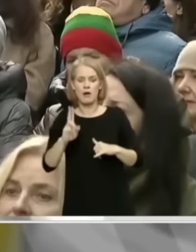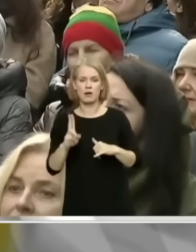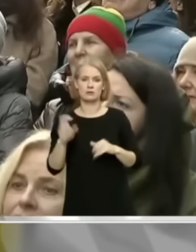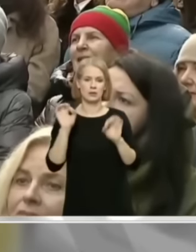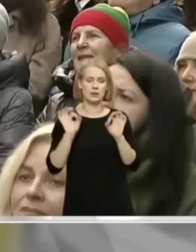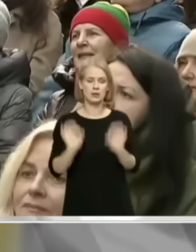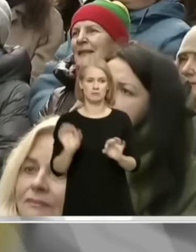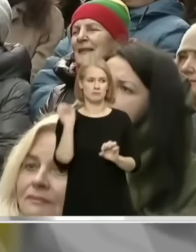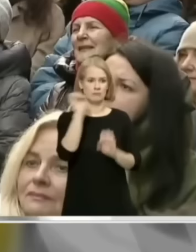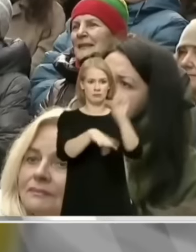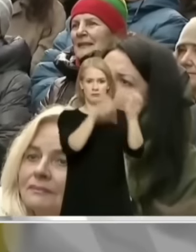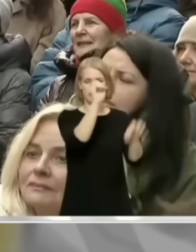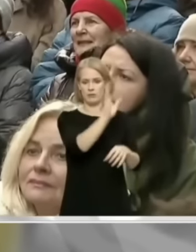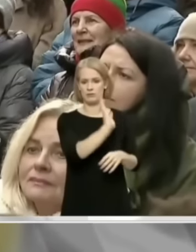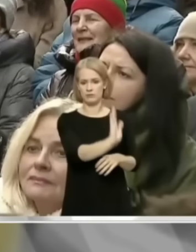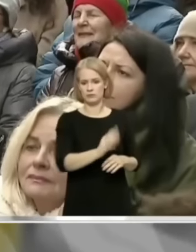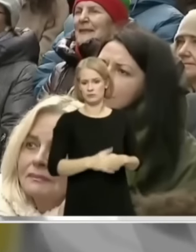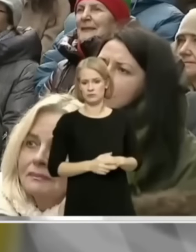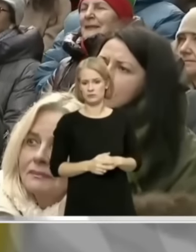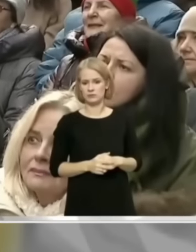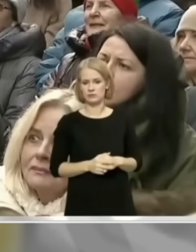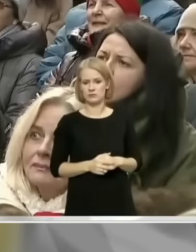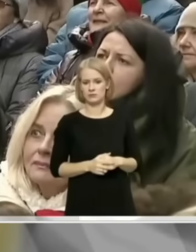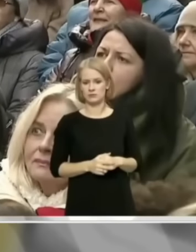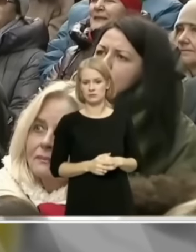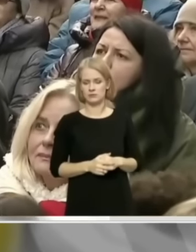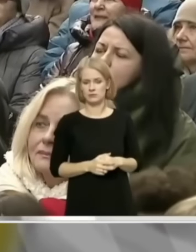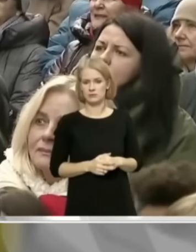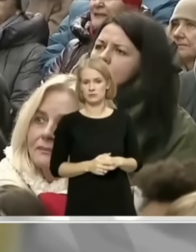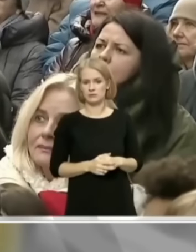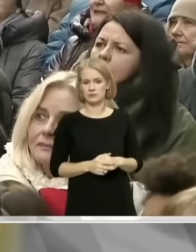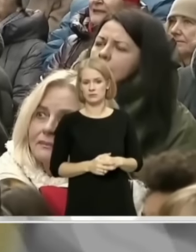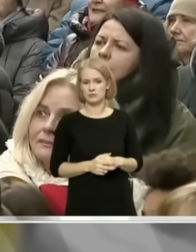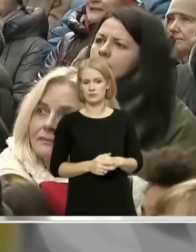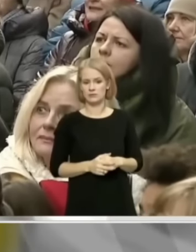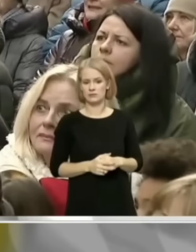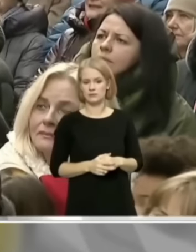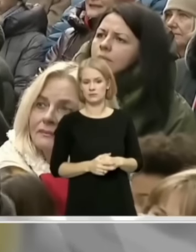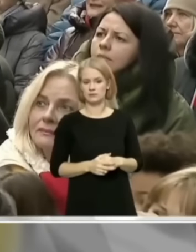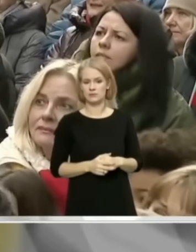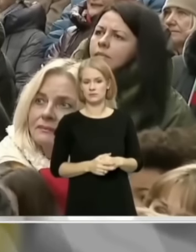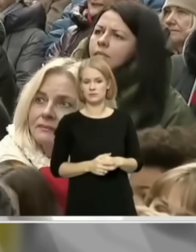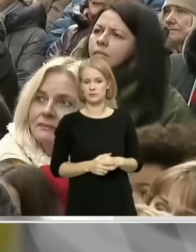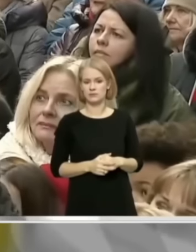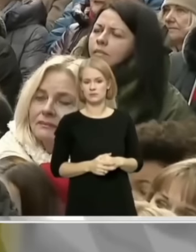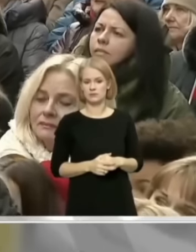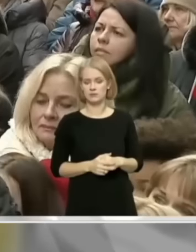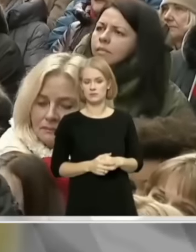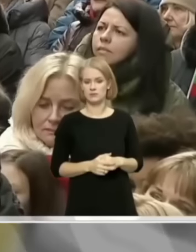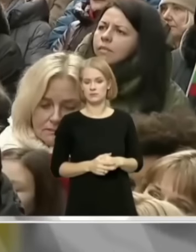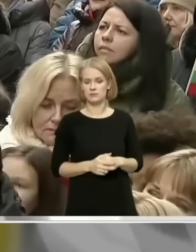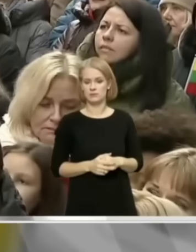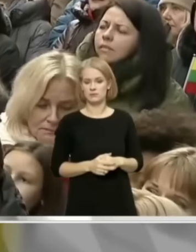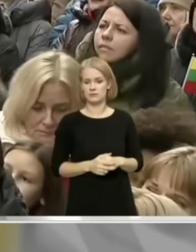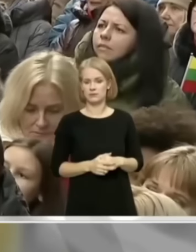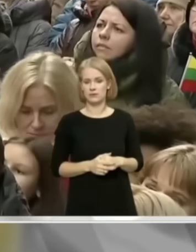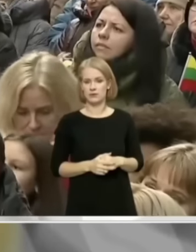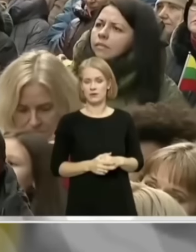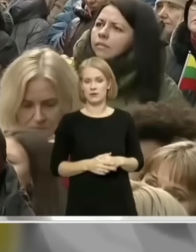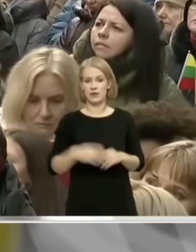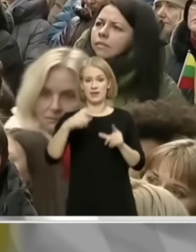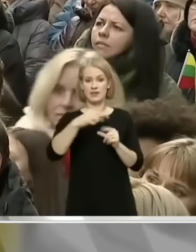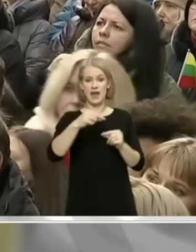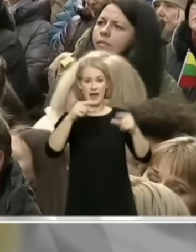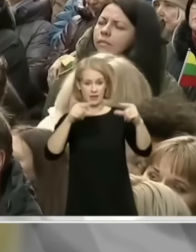nekorektiškuosius, nemandagiosius. kodėl kandidatai į NATO